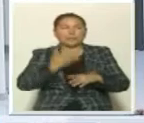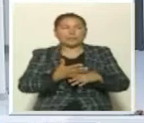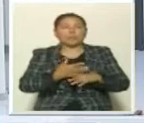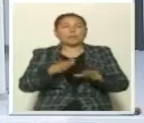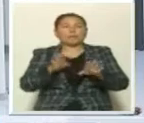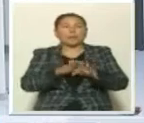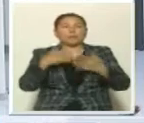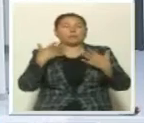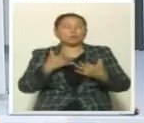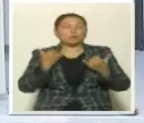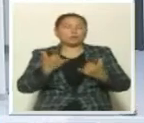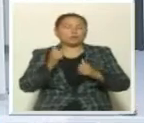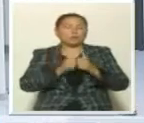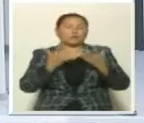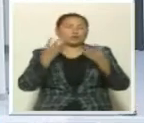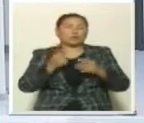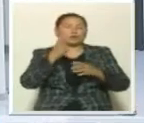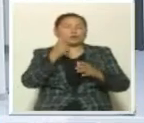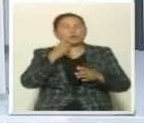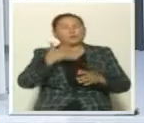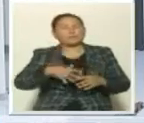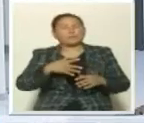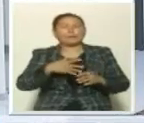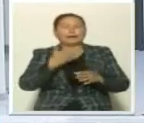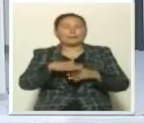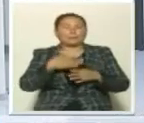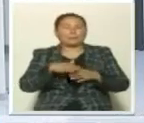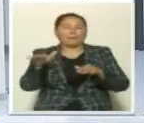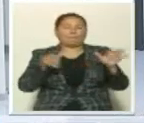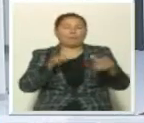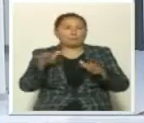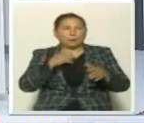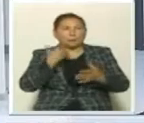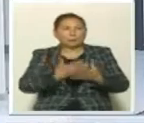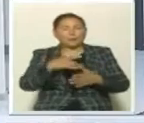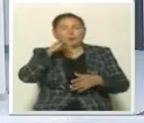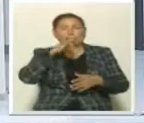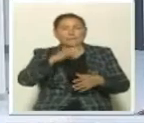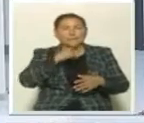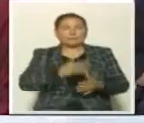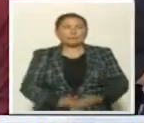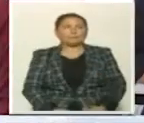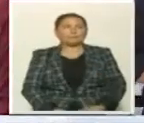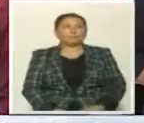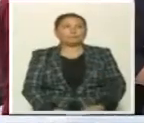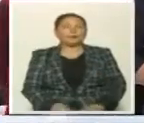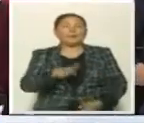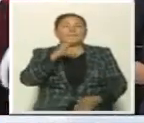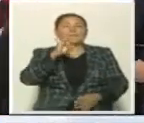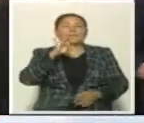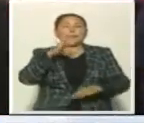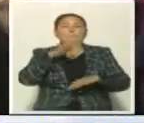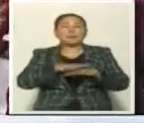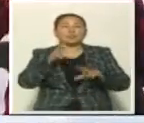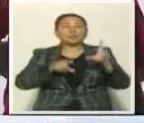ровно так уже сейчас каждый день оформляется 100-150 ипотечных кредитов в Казахстане. Freedom Bank